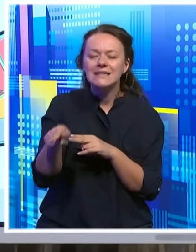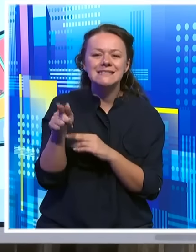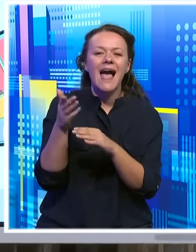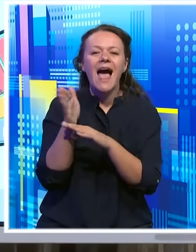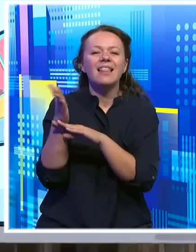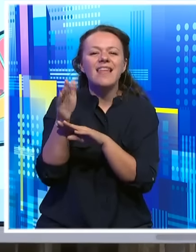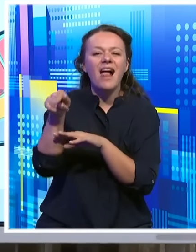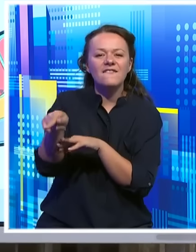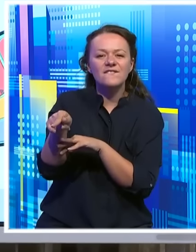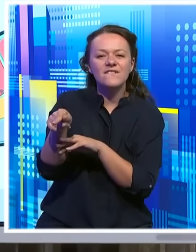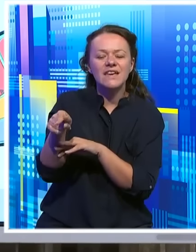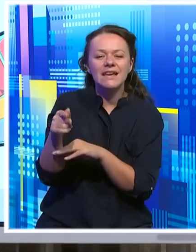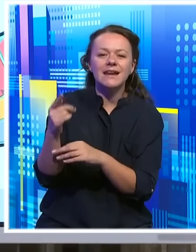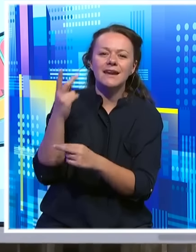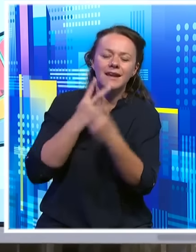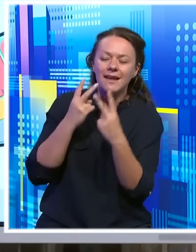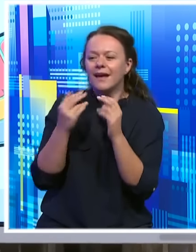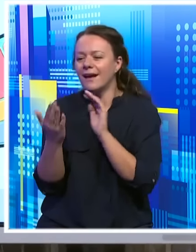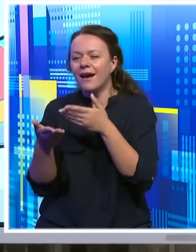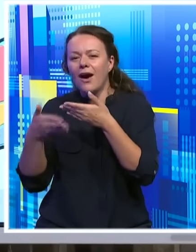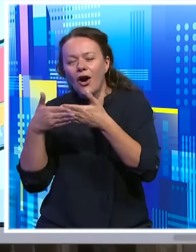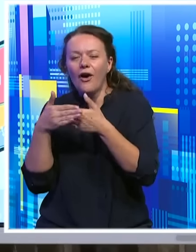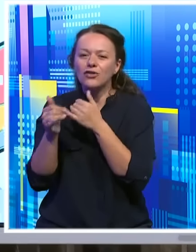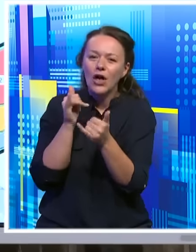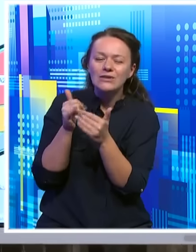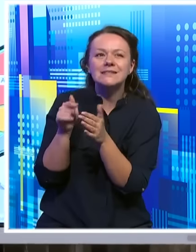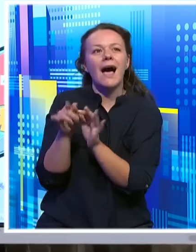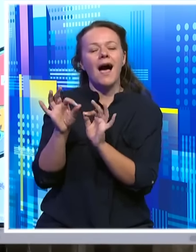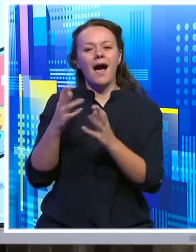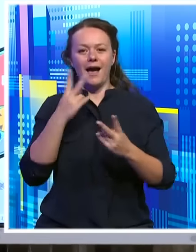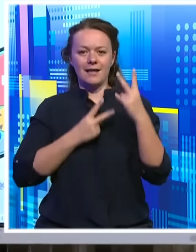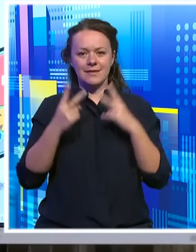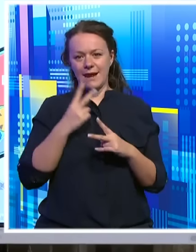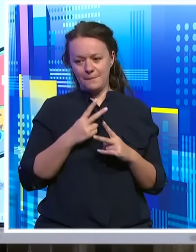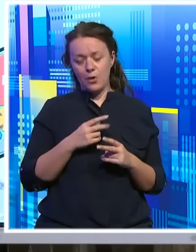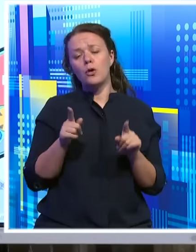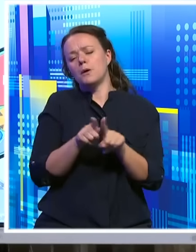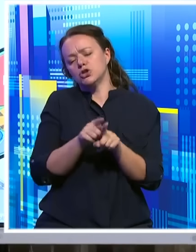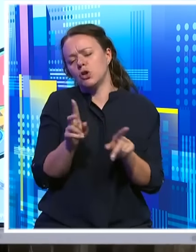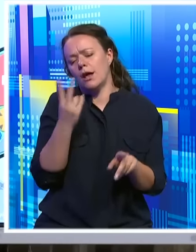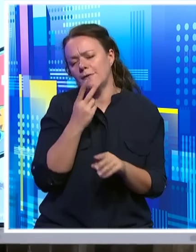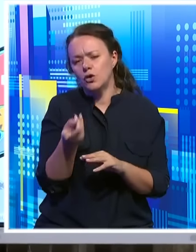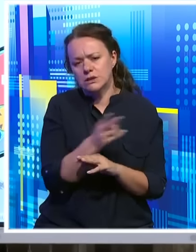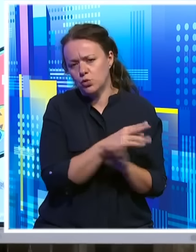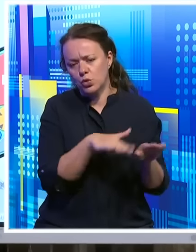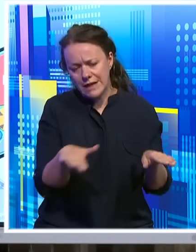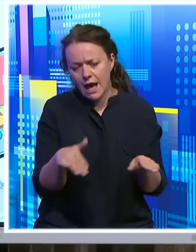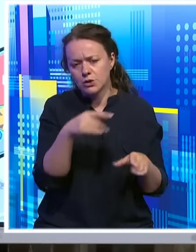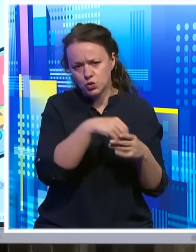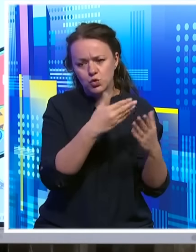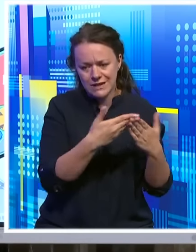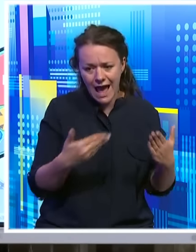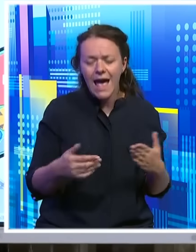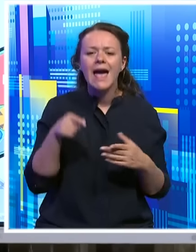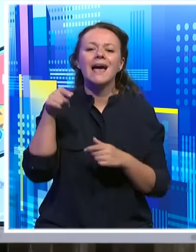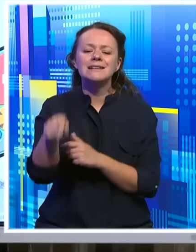oni će biti smešteni, dakle delfinarijum će biti i za svu drugu decu, naravno, u okviru Expoa, a akvarijum će